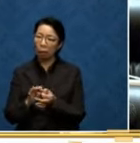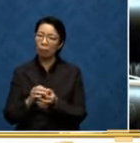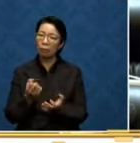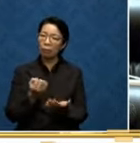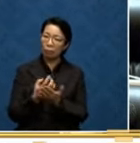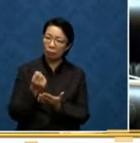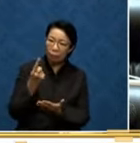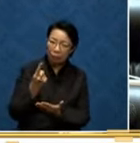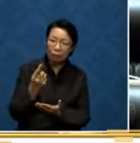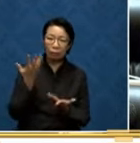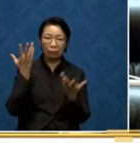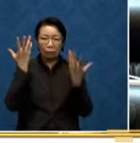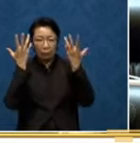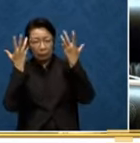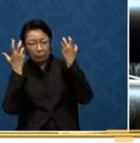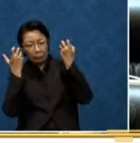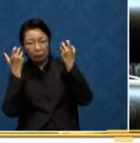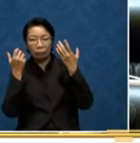เครียด